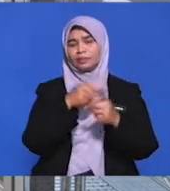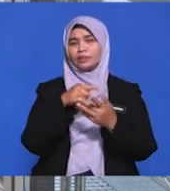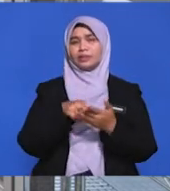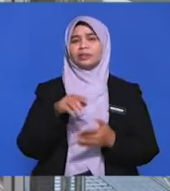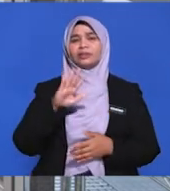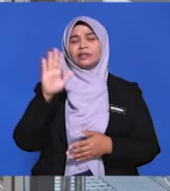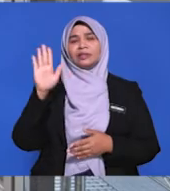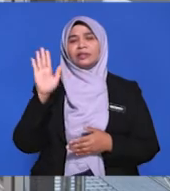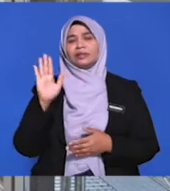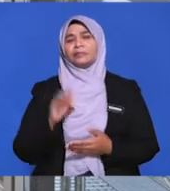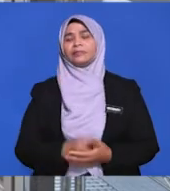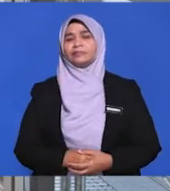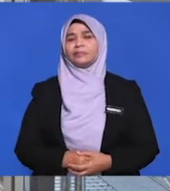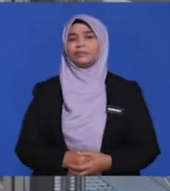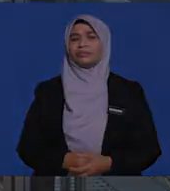bye